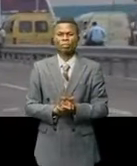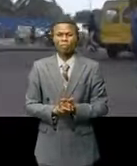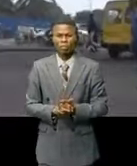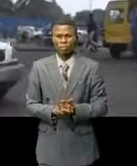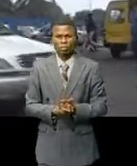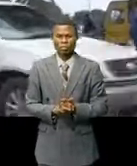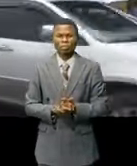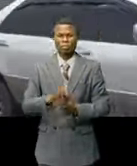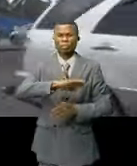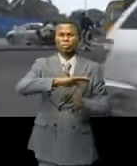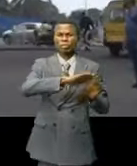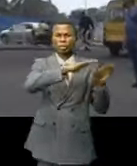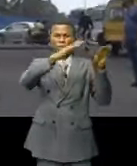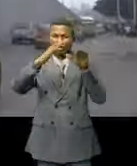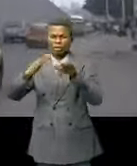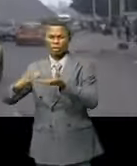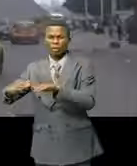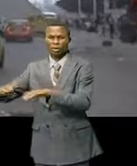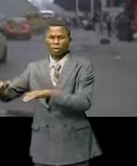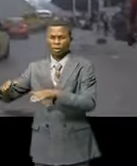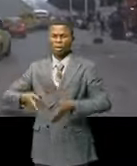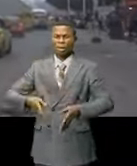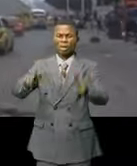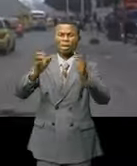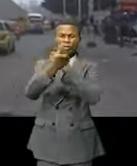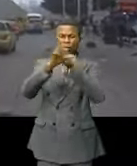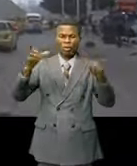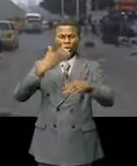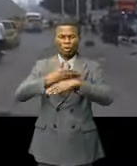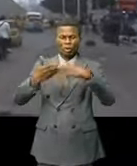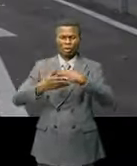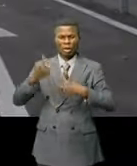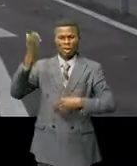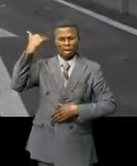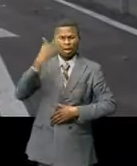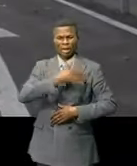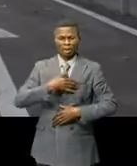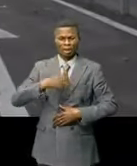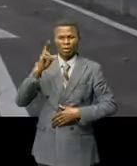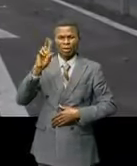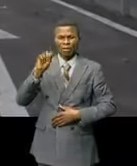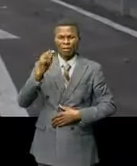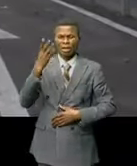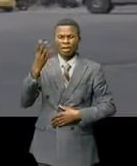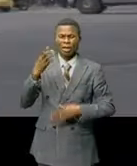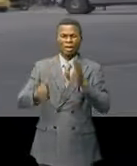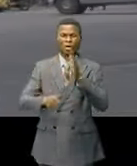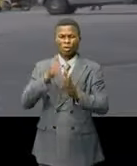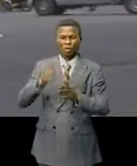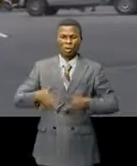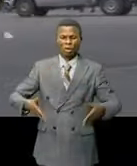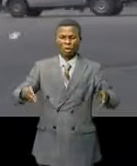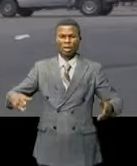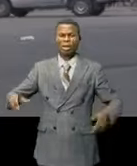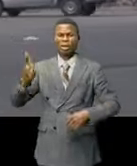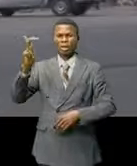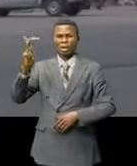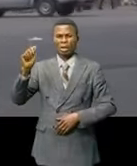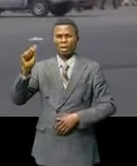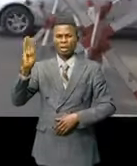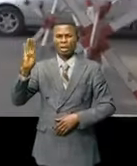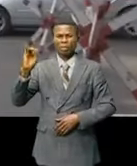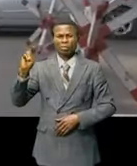Le saut de mouton érigé sur l'avenue de Libération ex-24 novembre au croisement des avenues Kabinda,